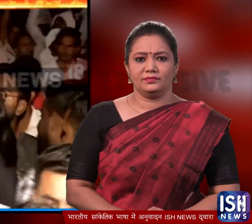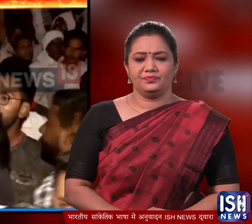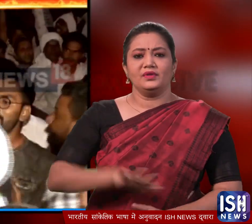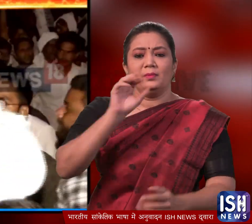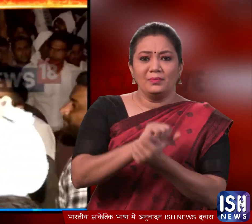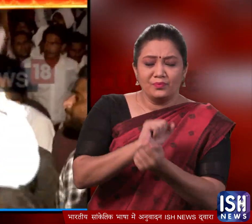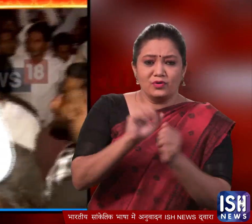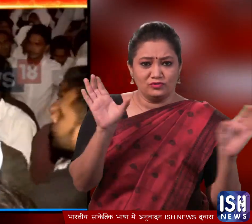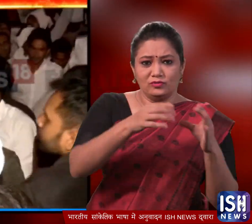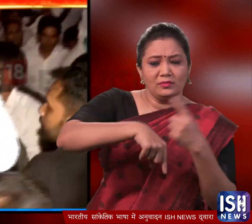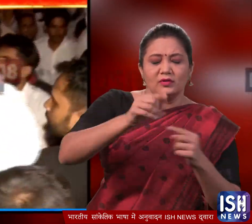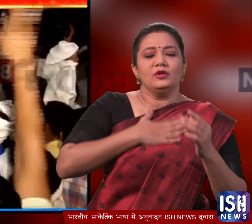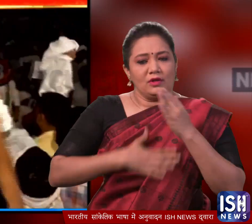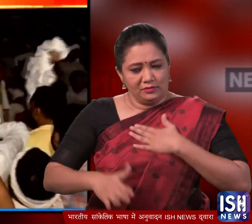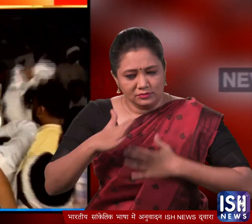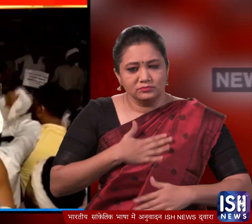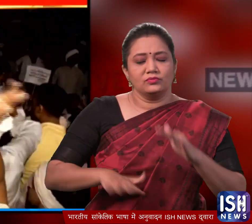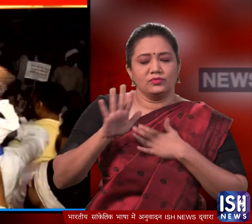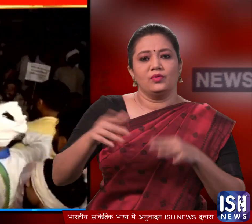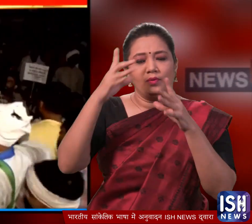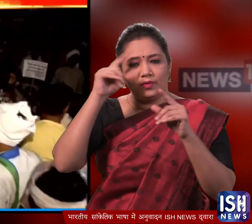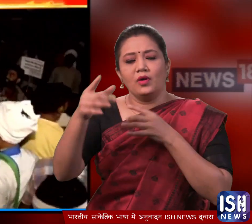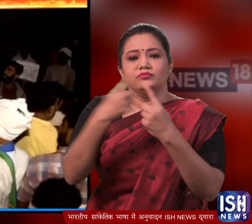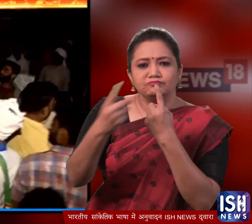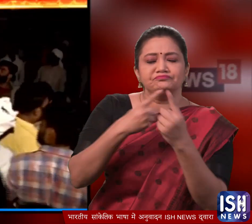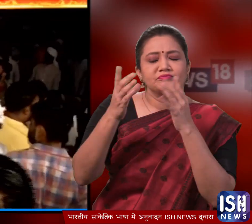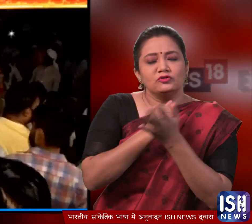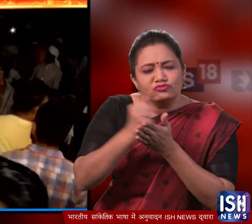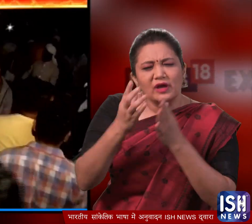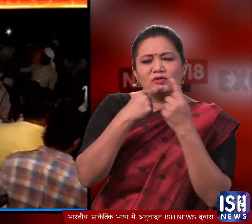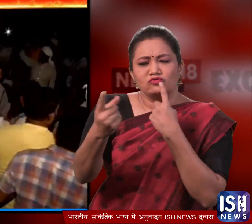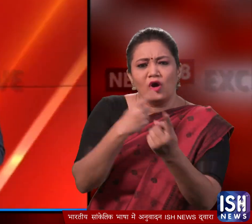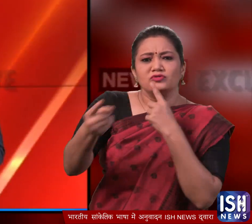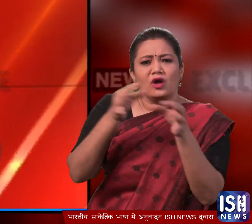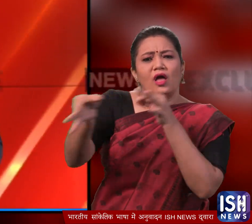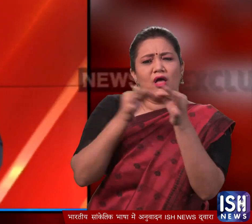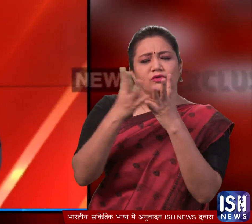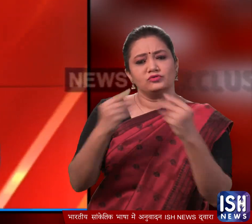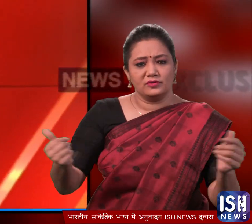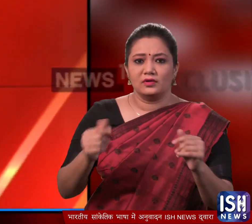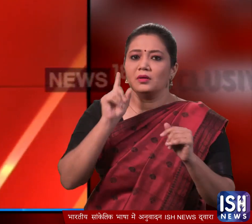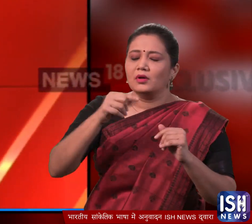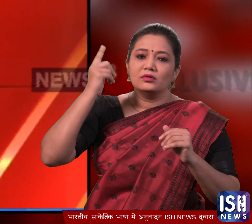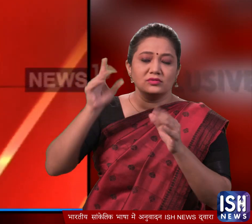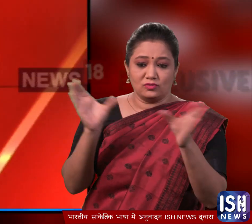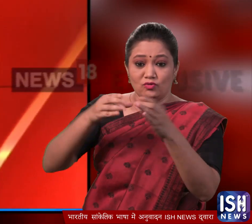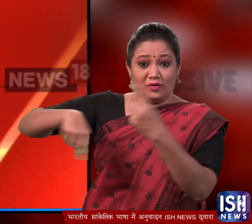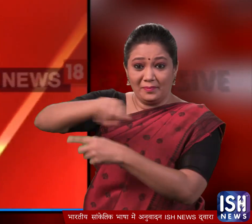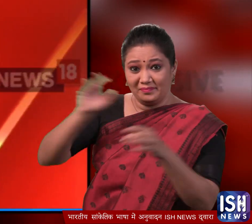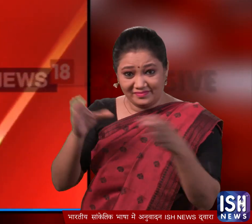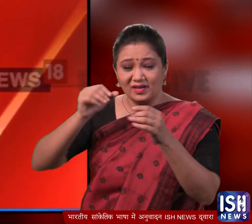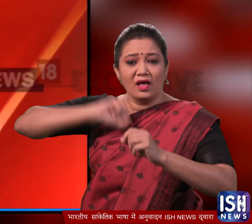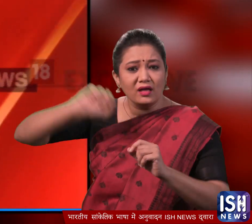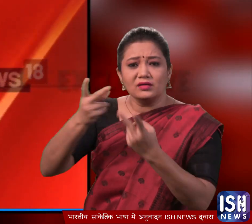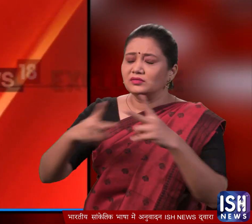मगर पुलिस बल ने अपना संयम नहीं छोड़ा और मामले को बातचीत से ही हल करने की कोशिश करते नजर आए, जिसका कोई असर हिंद मजदूर किसान